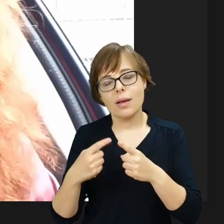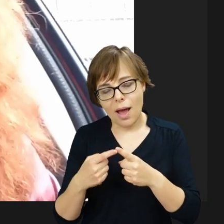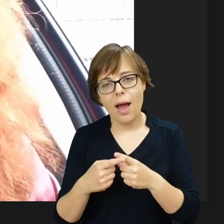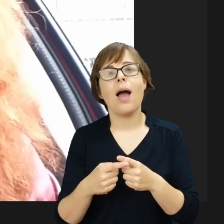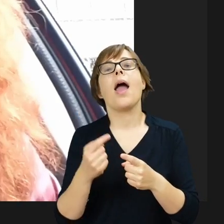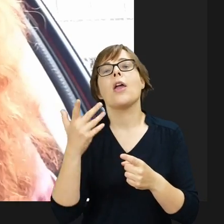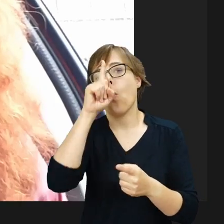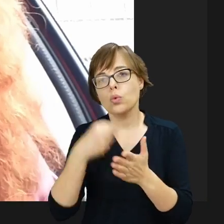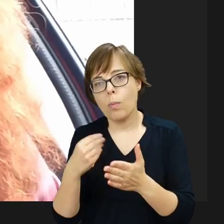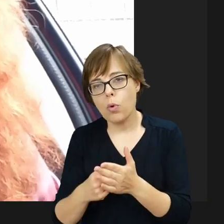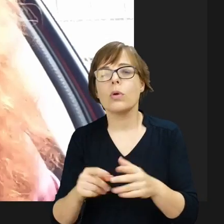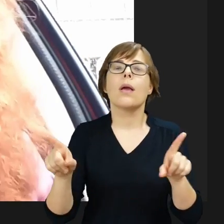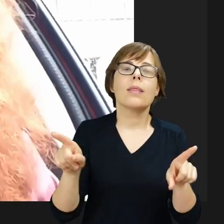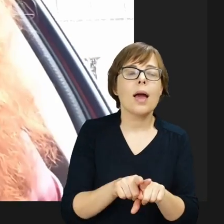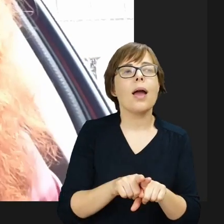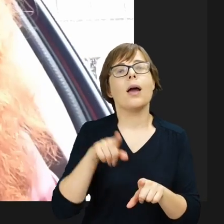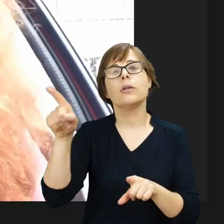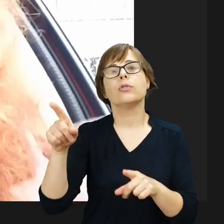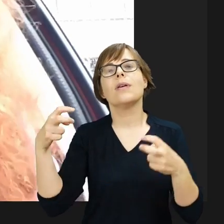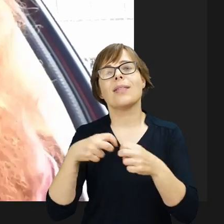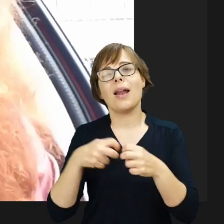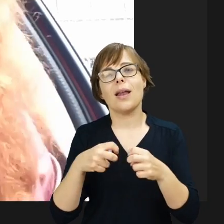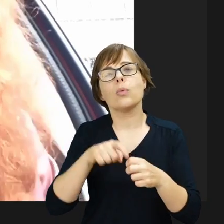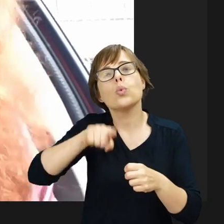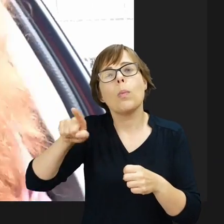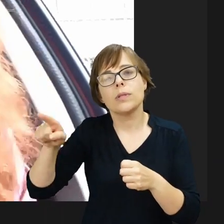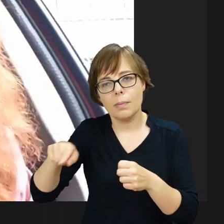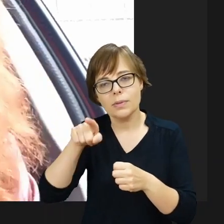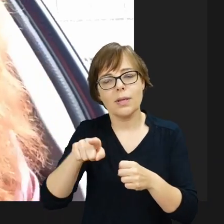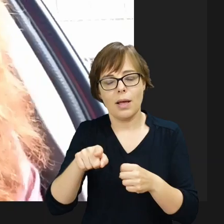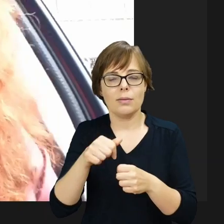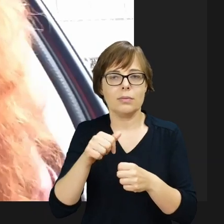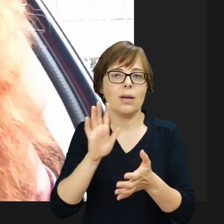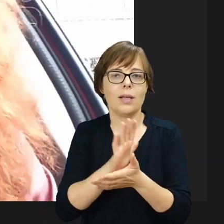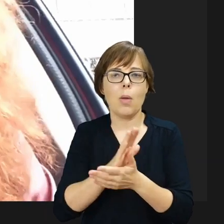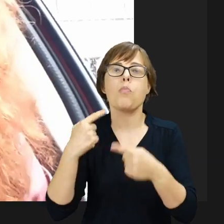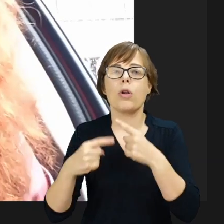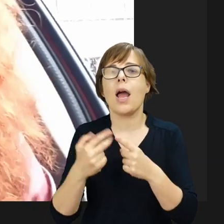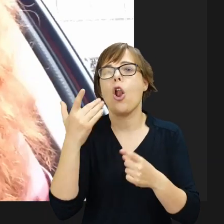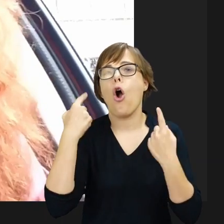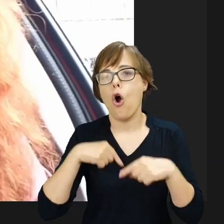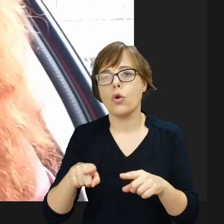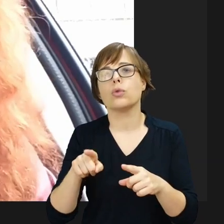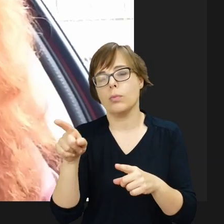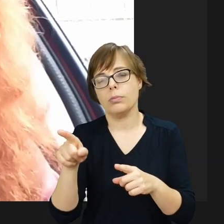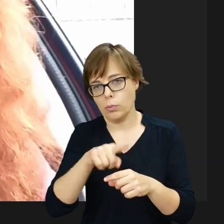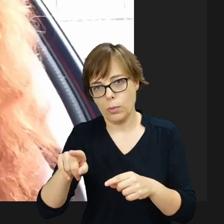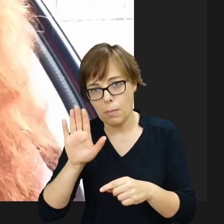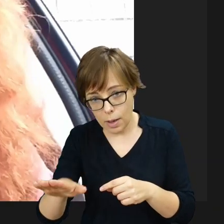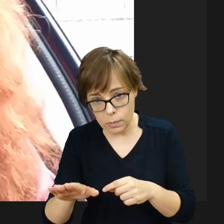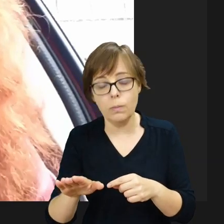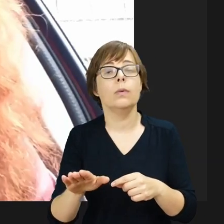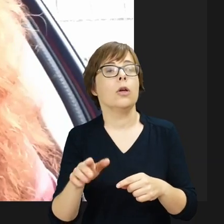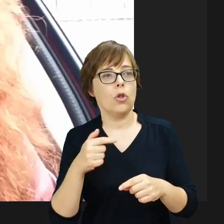wydania internetowego, zaznaczając, że no, będę pośredniczyć, prawda, w stosunku do takiej grupy ludzi. No